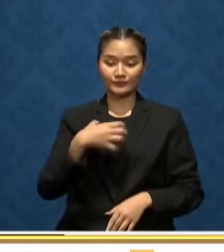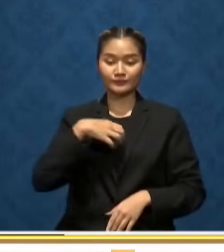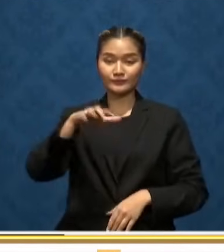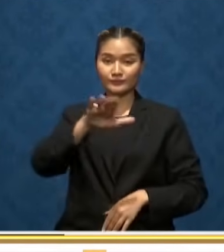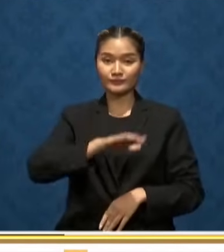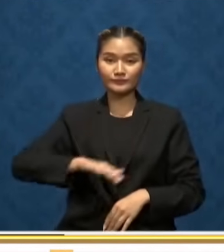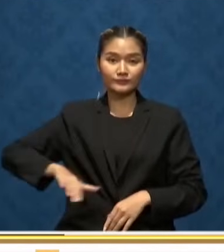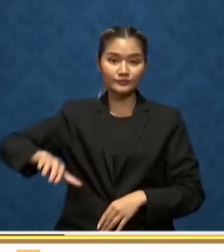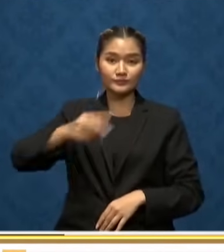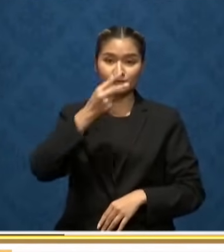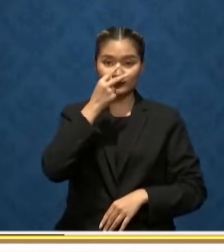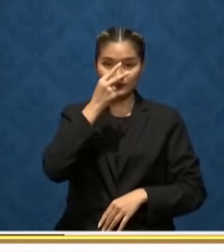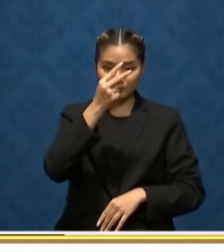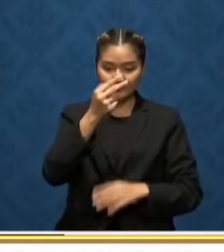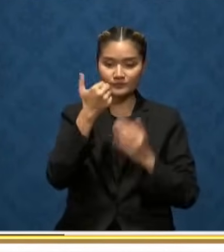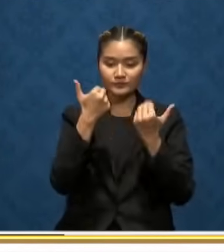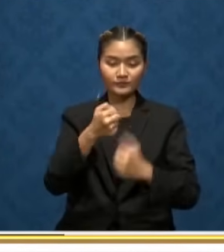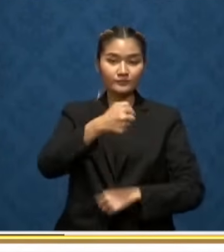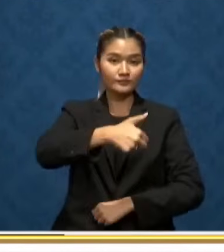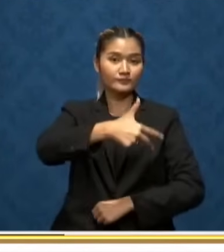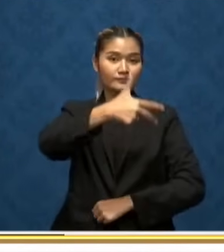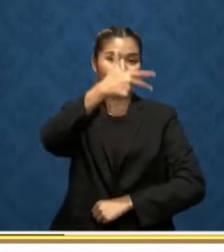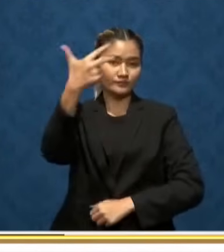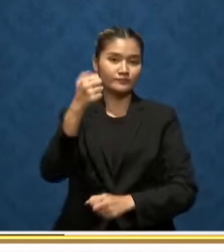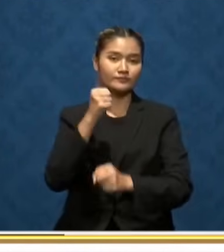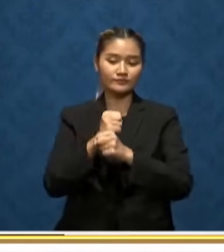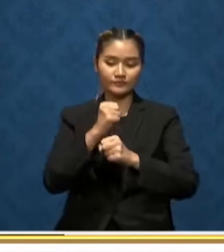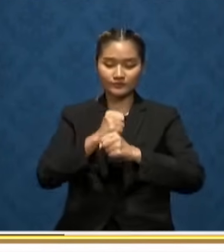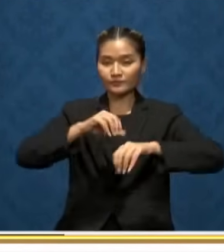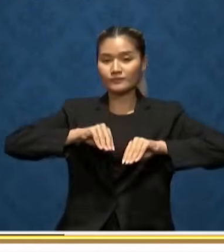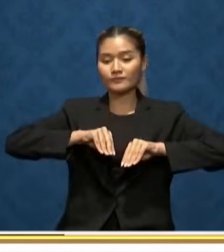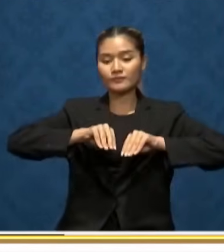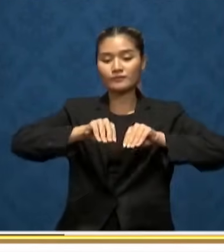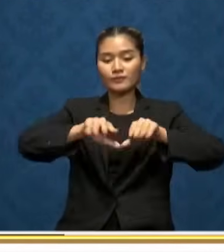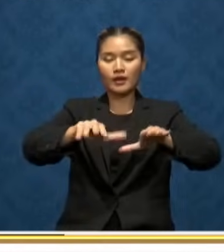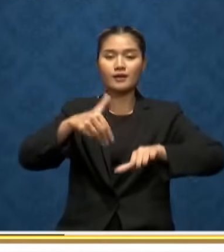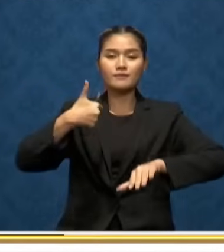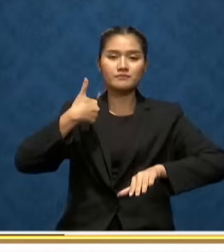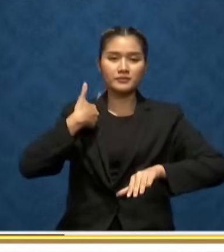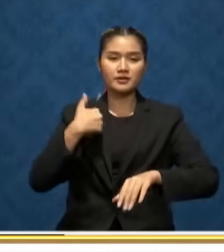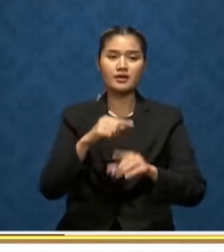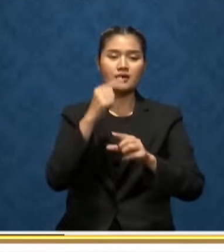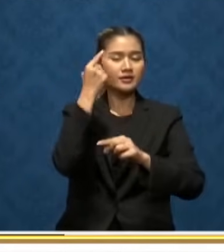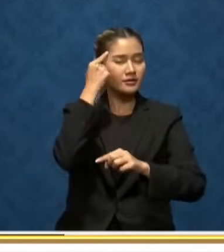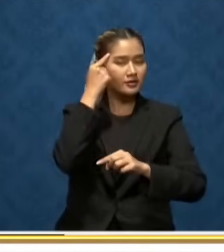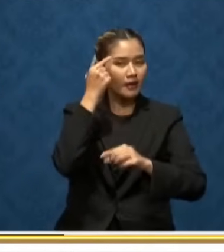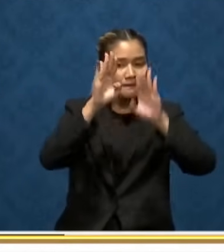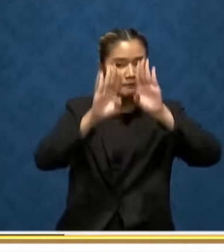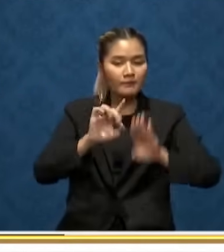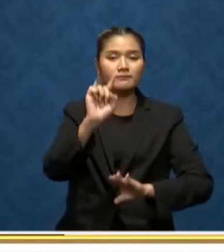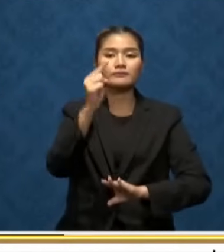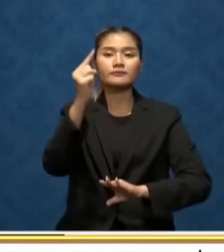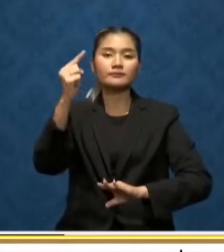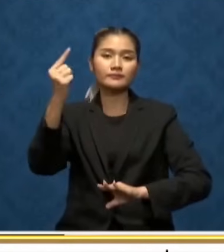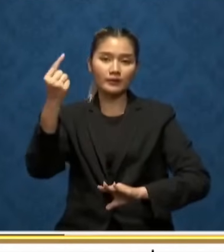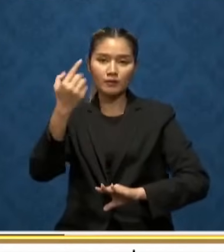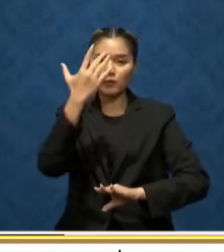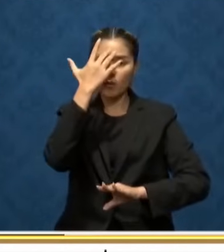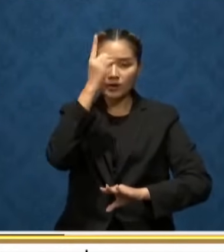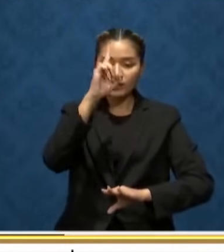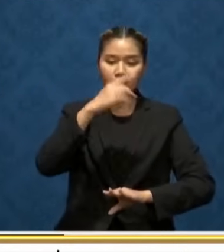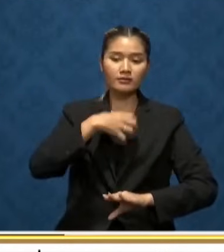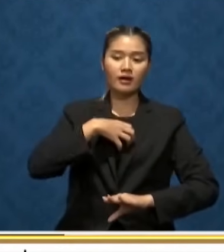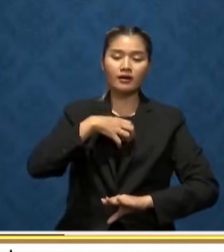ย PBS ก็ได้ทำและในรูปลักษณ์ที่แตกต่างออกไปก็เพื่อให้ประชาชนมีท